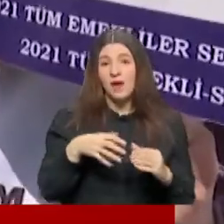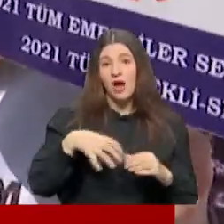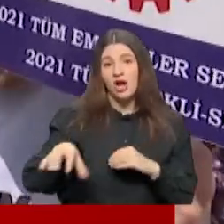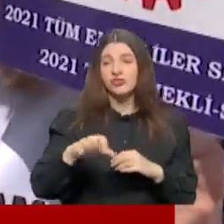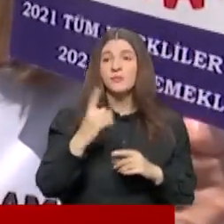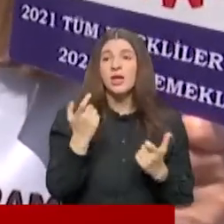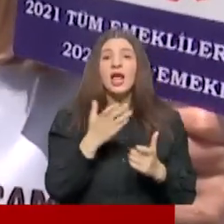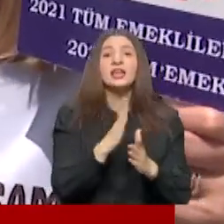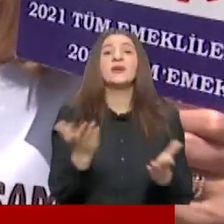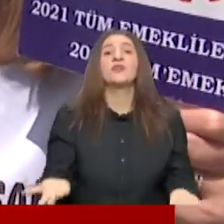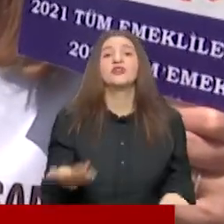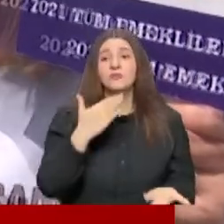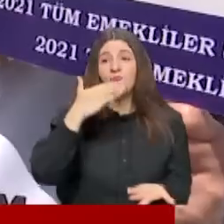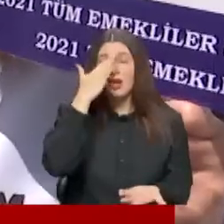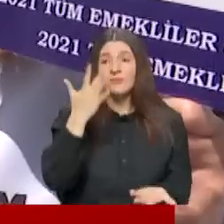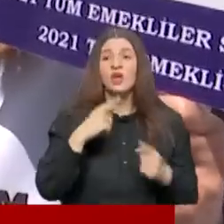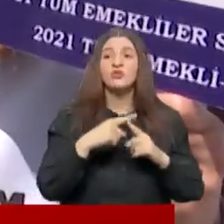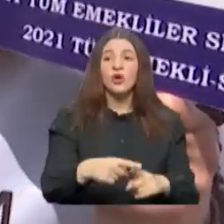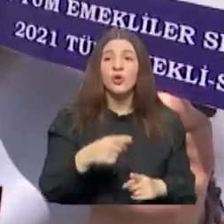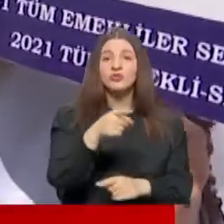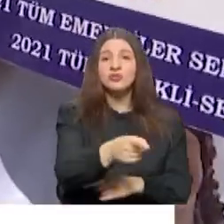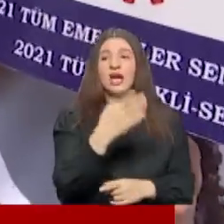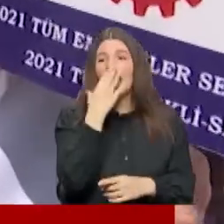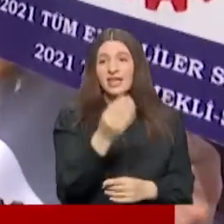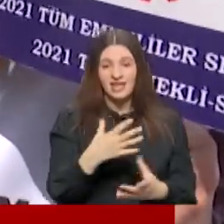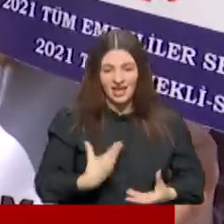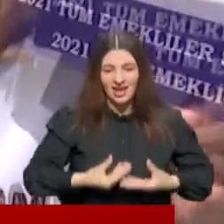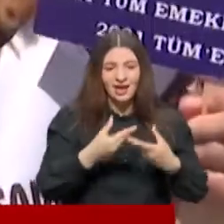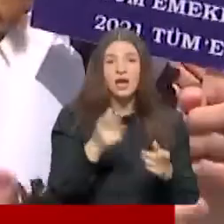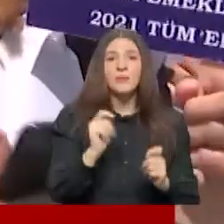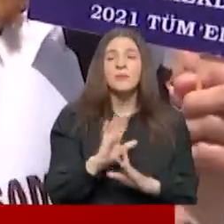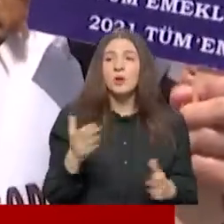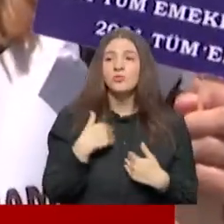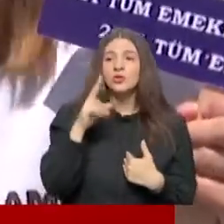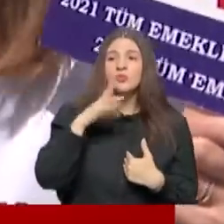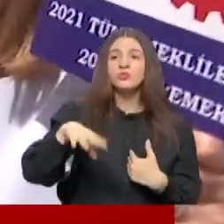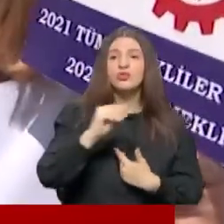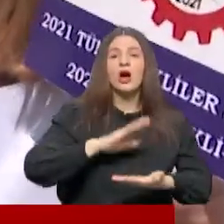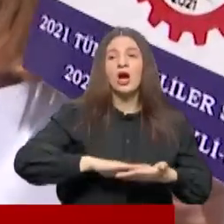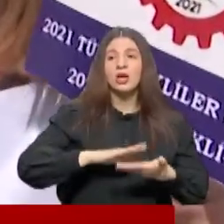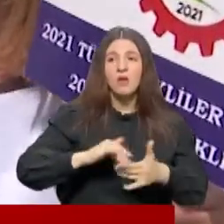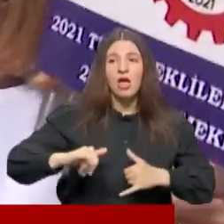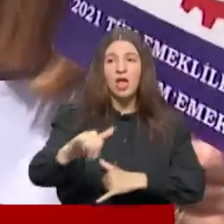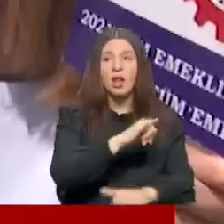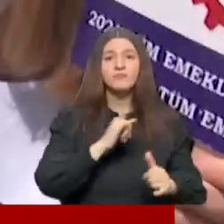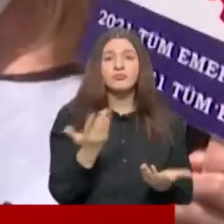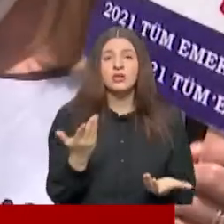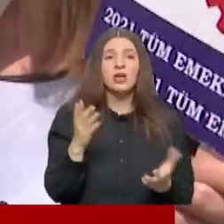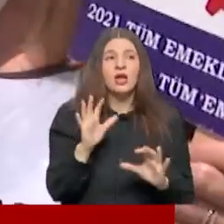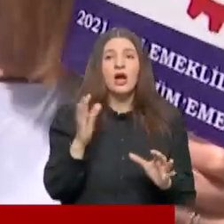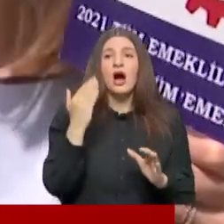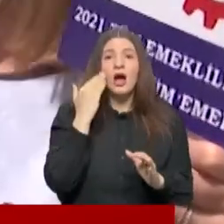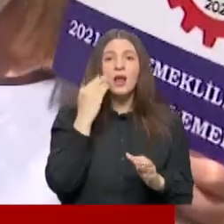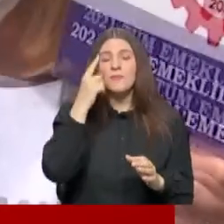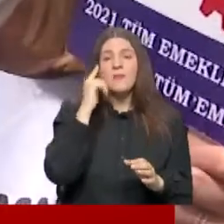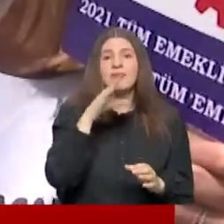Bir yere gidemiyorsunuz artık bayramda. Torununuza hediye götüremiyorsunuz. Burada gördüğünüz bütün arkadaşlar zaten